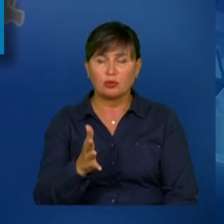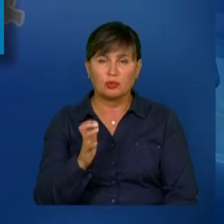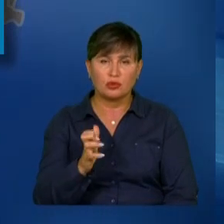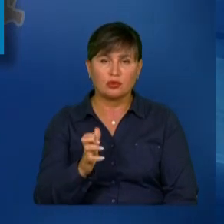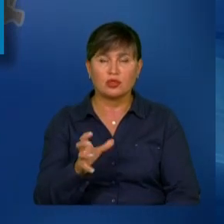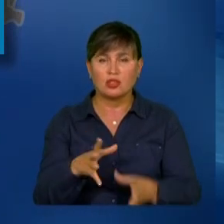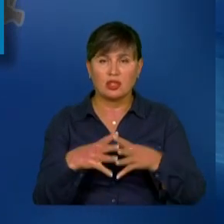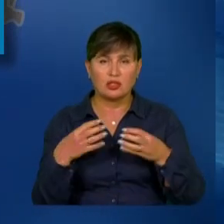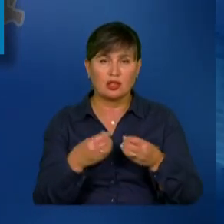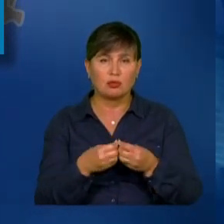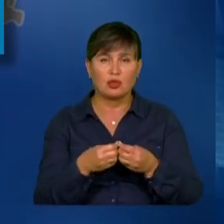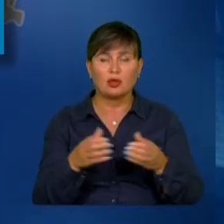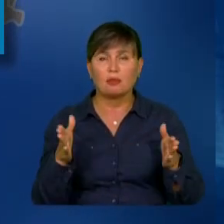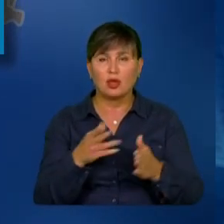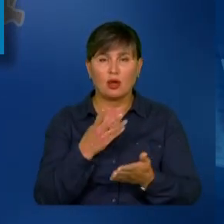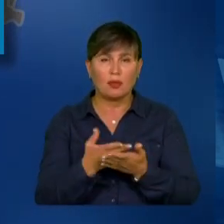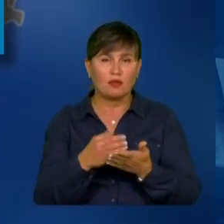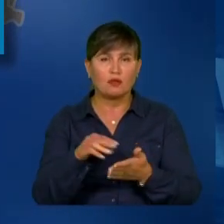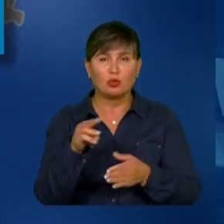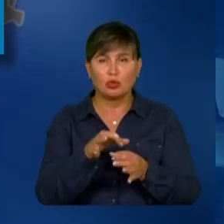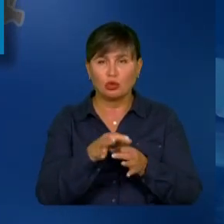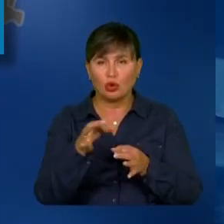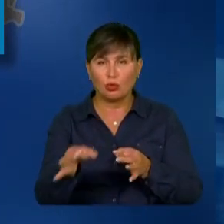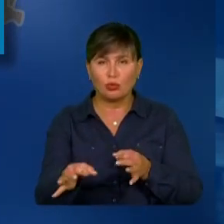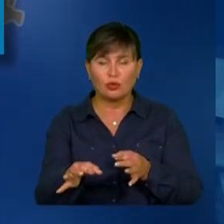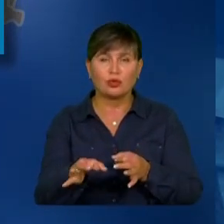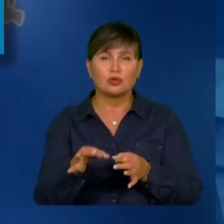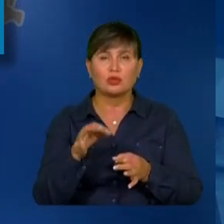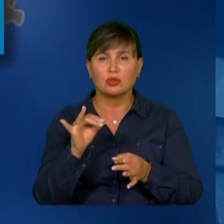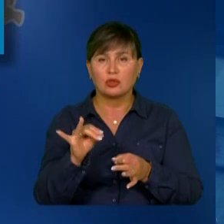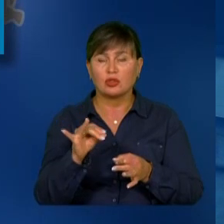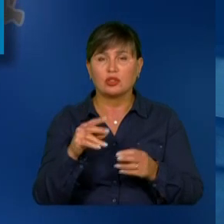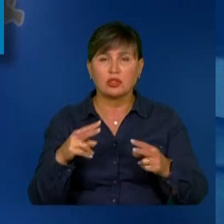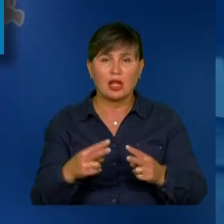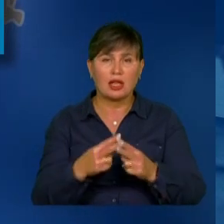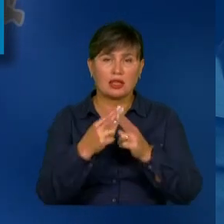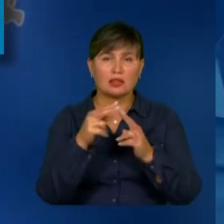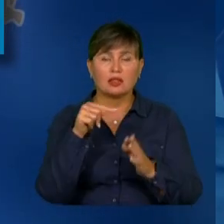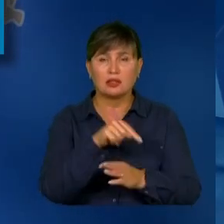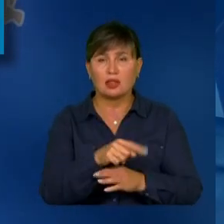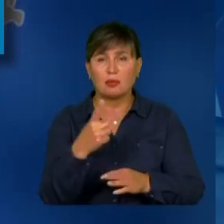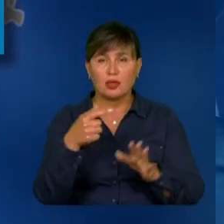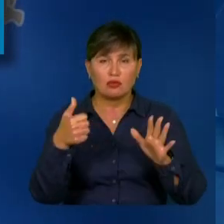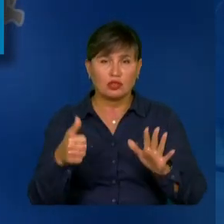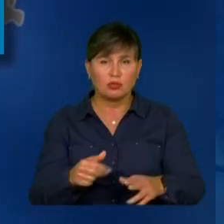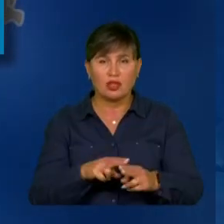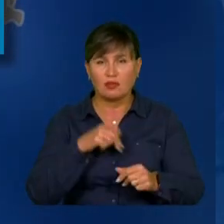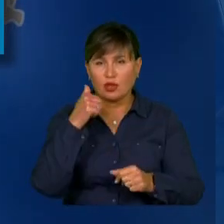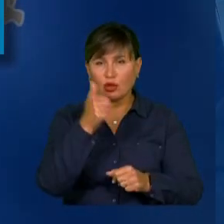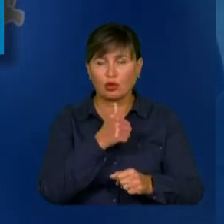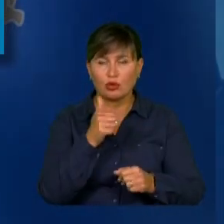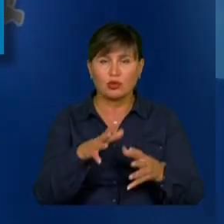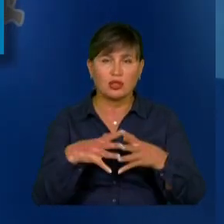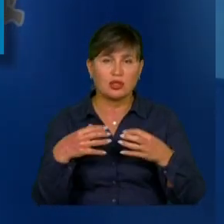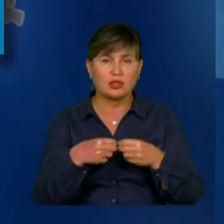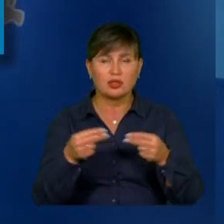пар. Ненамного меньше этот показатель в Туркестанской области, в тройке поженившейся столица. Там за первые 6 месяцев этого года узами брака